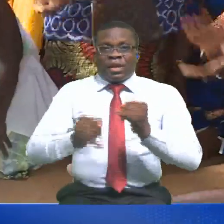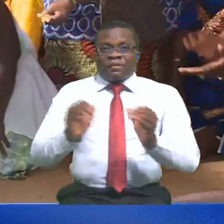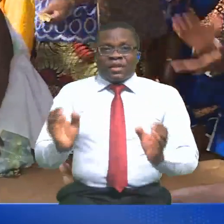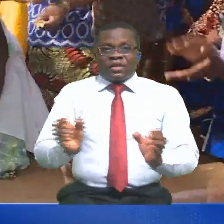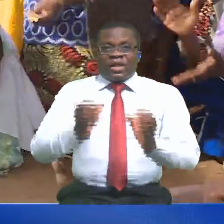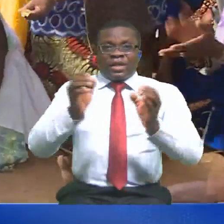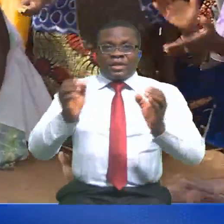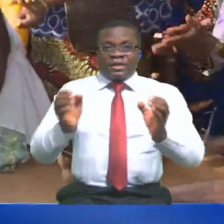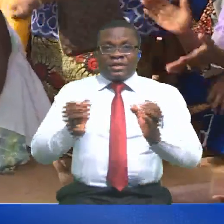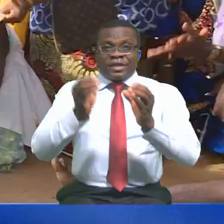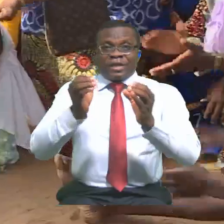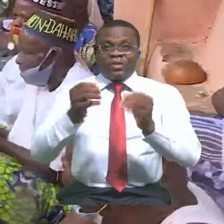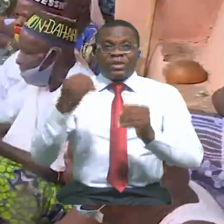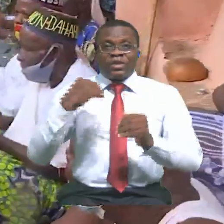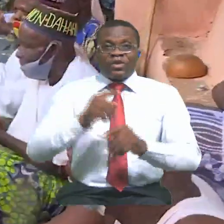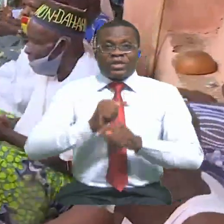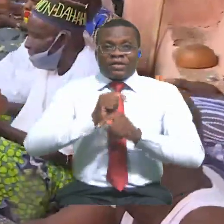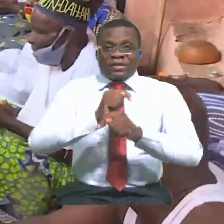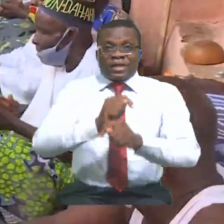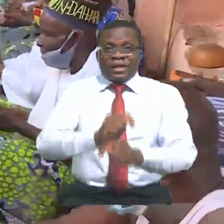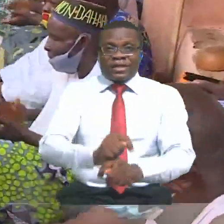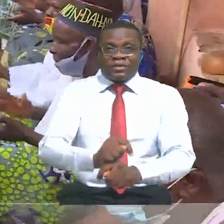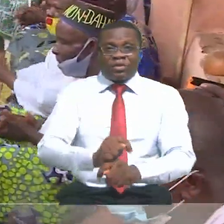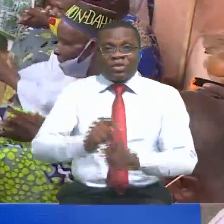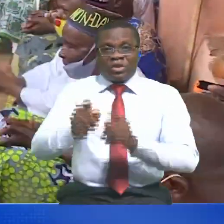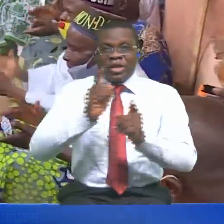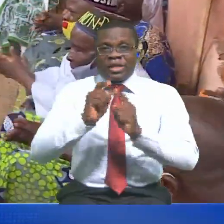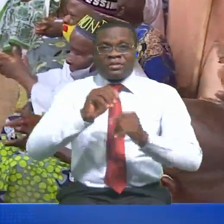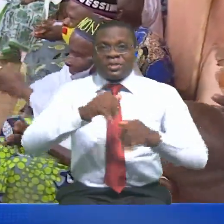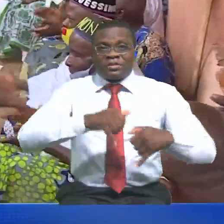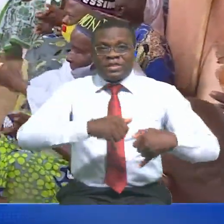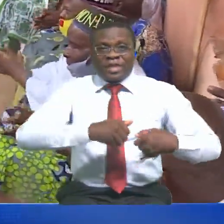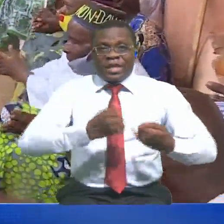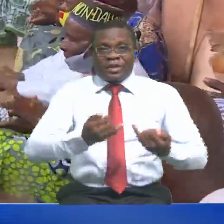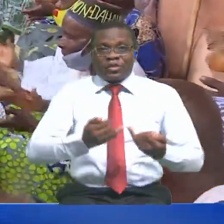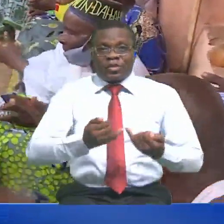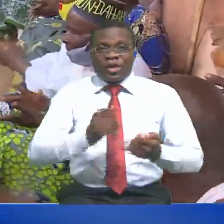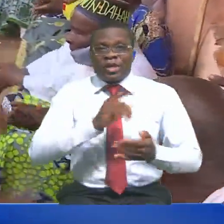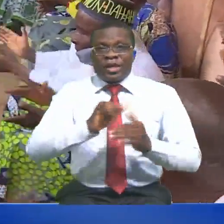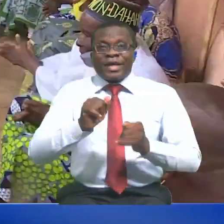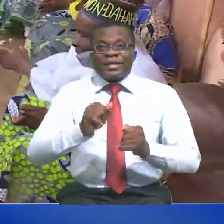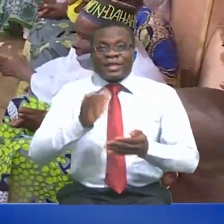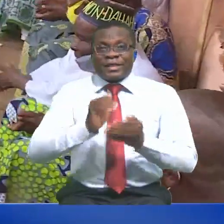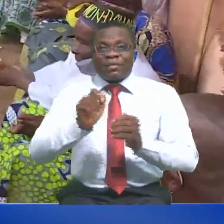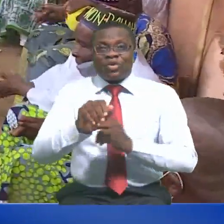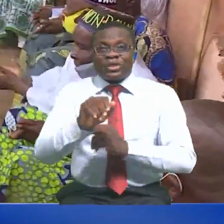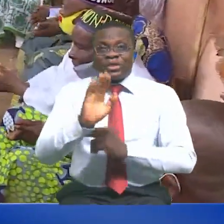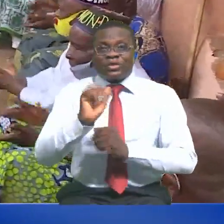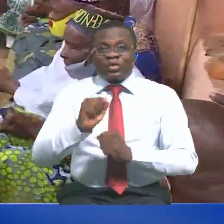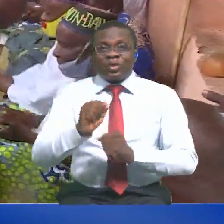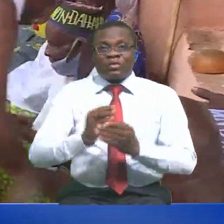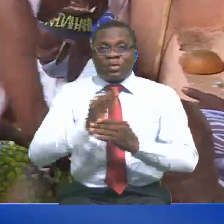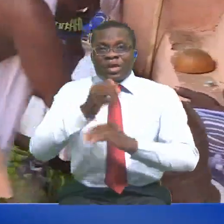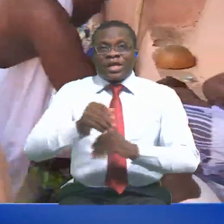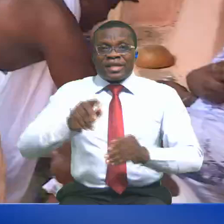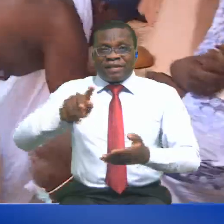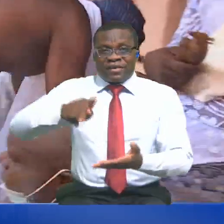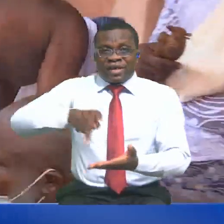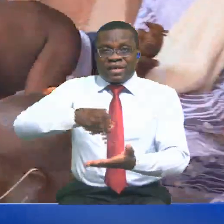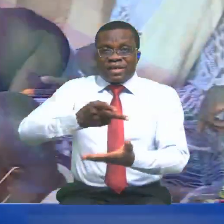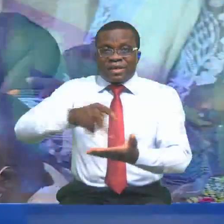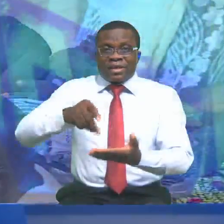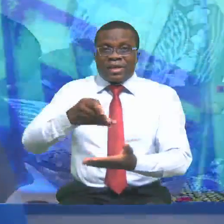cérémonie, le chef traditionnel exprime sa joie et celle des divinités à travers la danse.